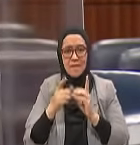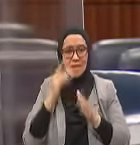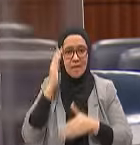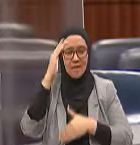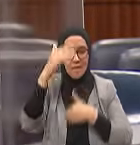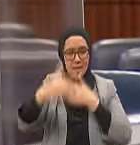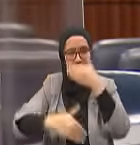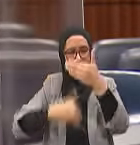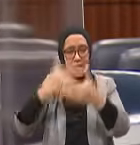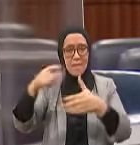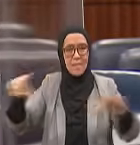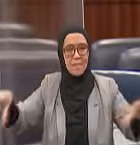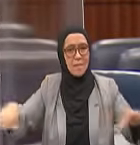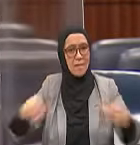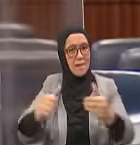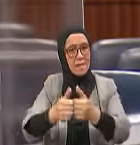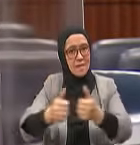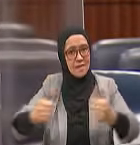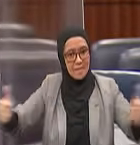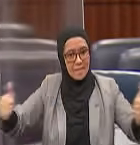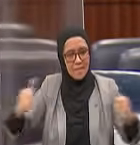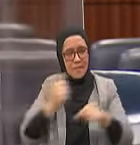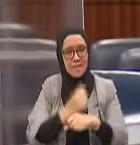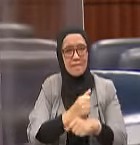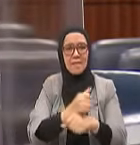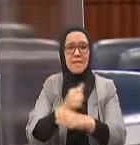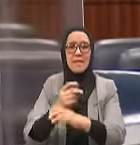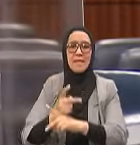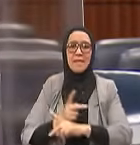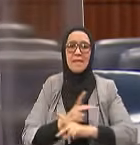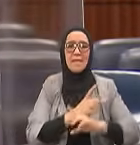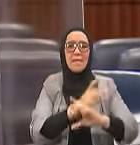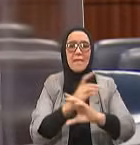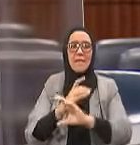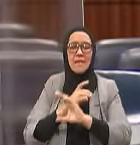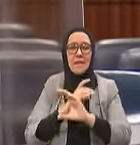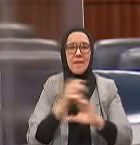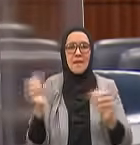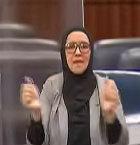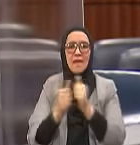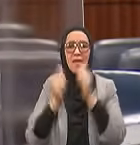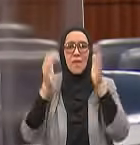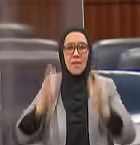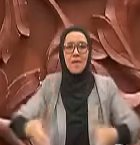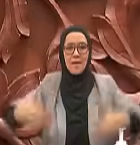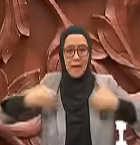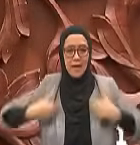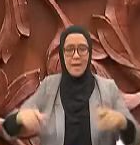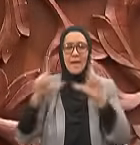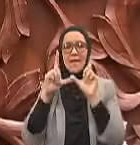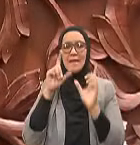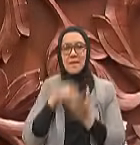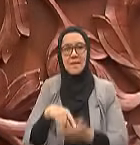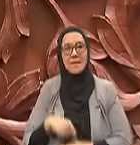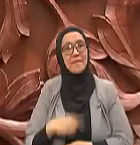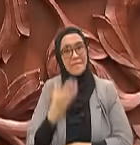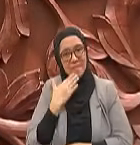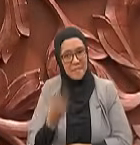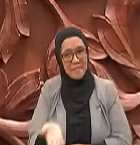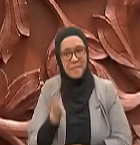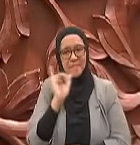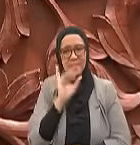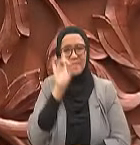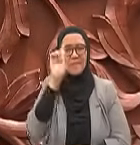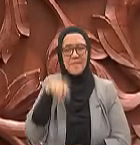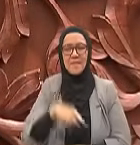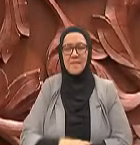tanpa prihatin kepada mereka yang berlevel dene Terima kasih Tuan Spica Pasir Gudang